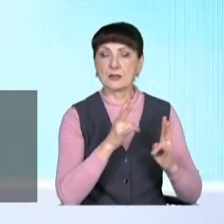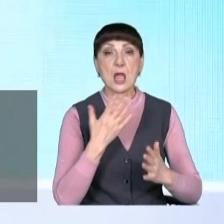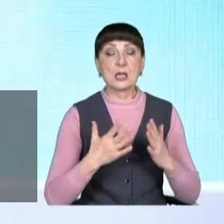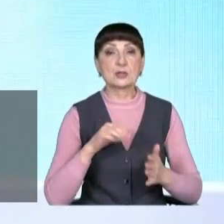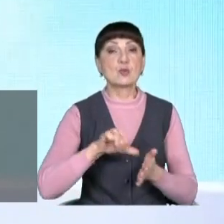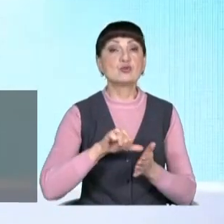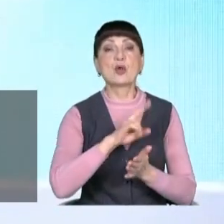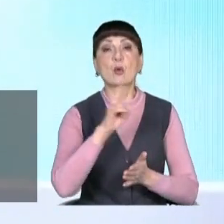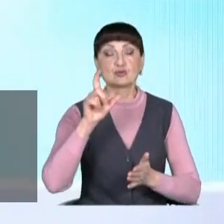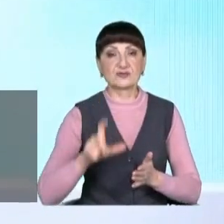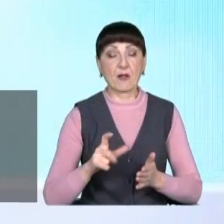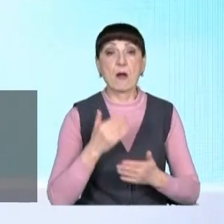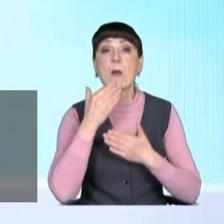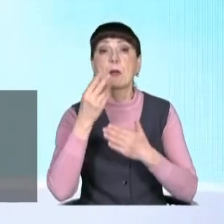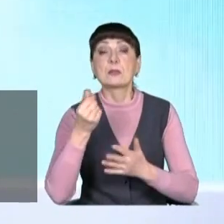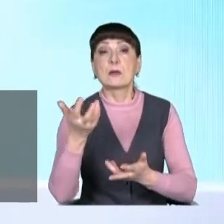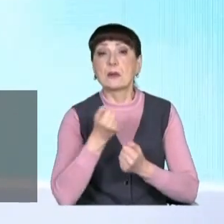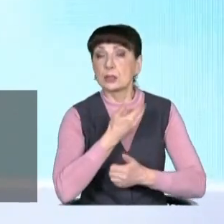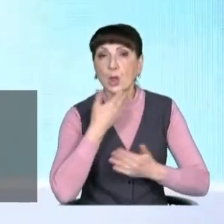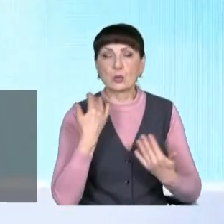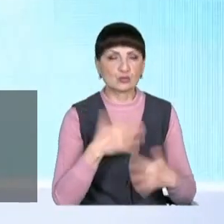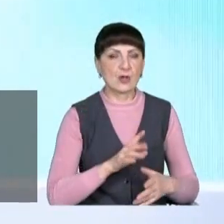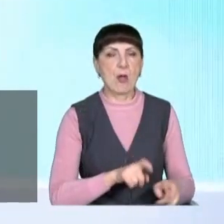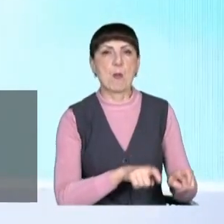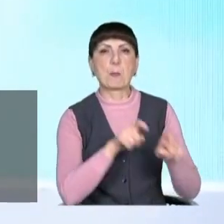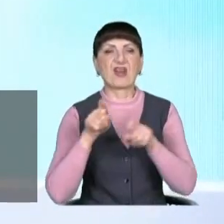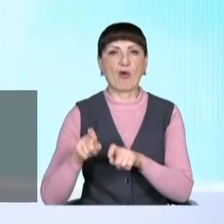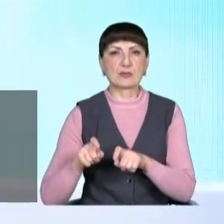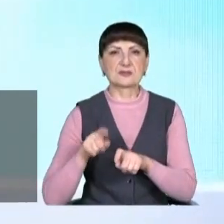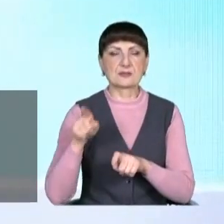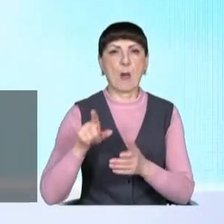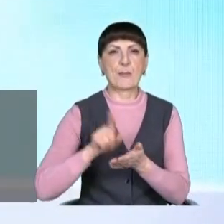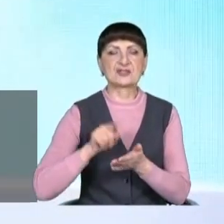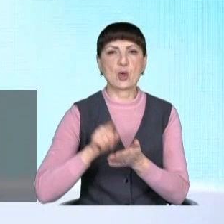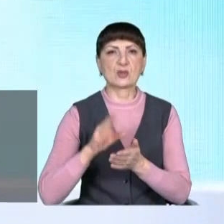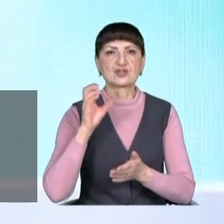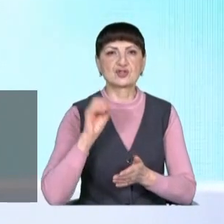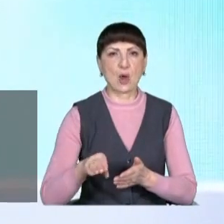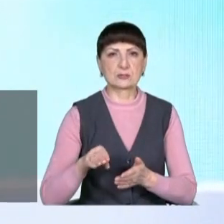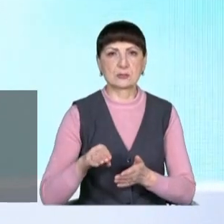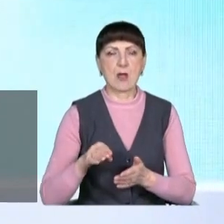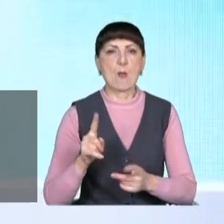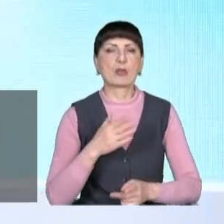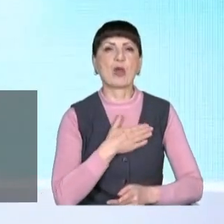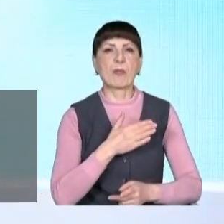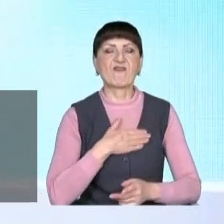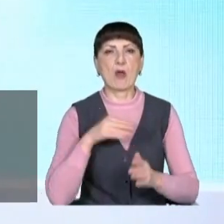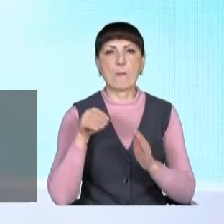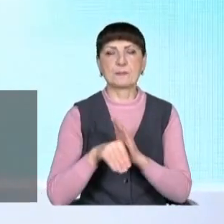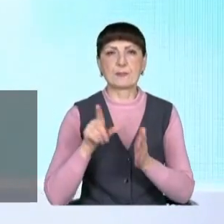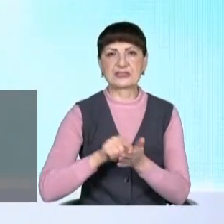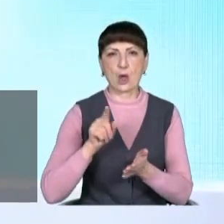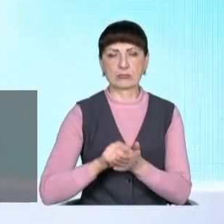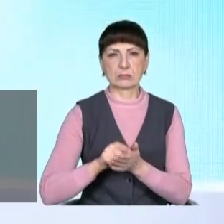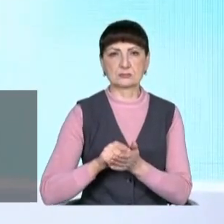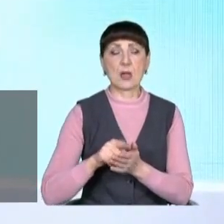не обратился, то эти деньги переводятся на пенсионный счет по учету добровольных пенсионных взносов,